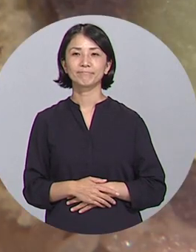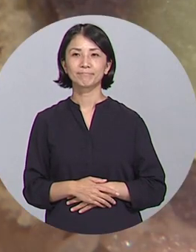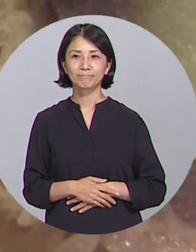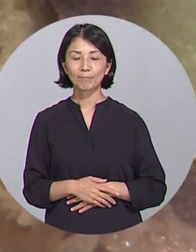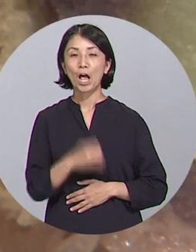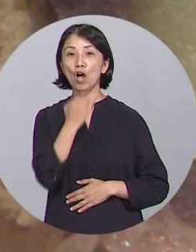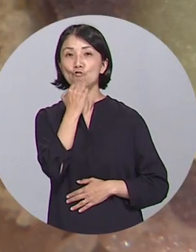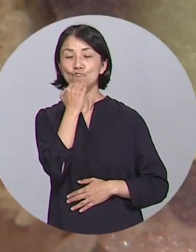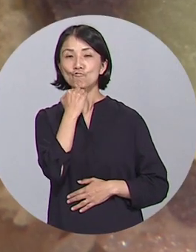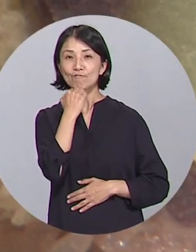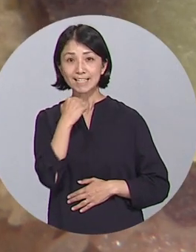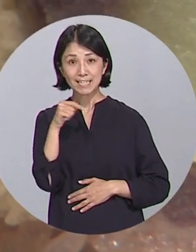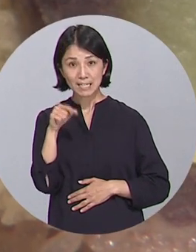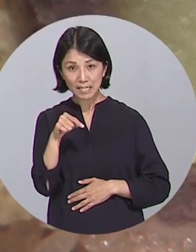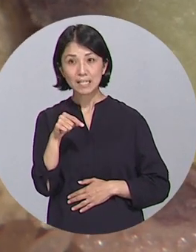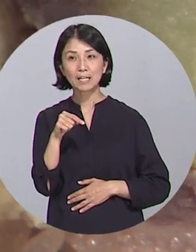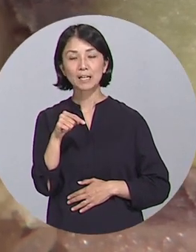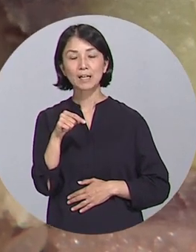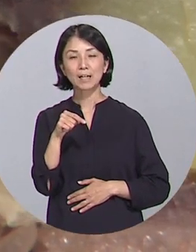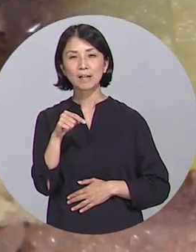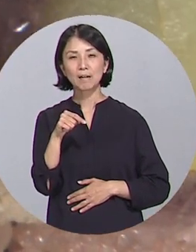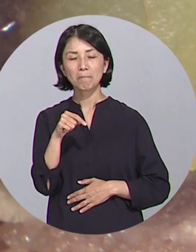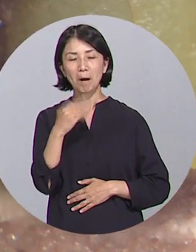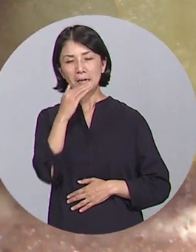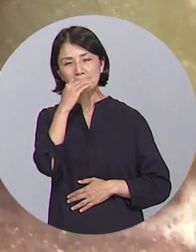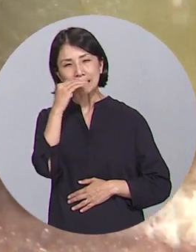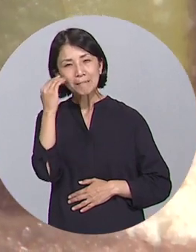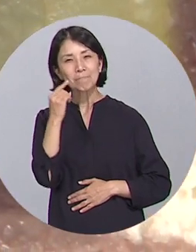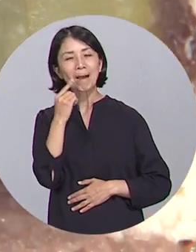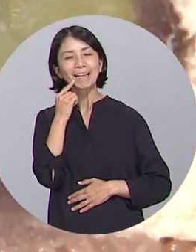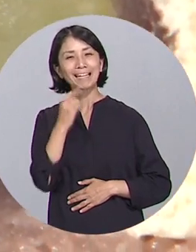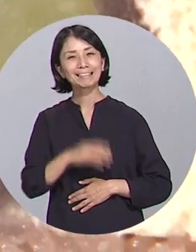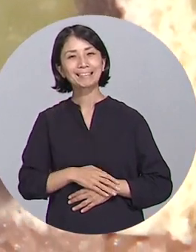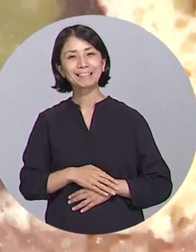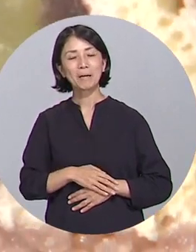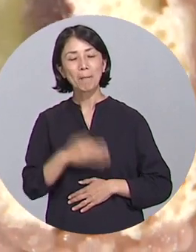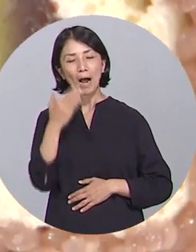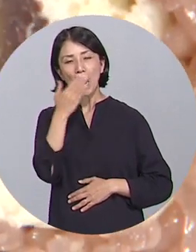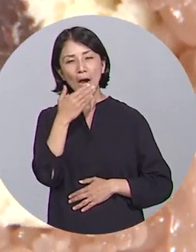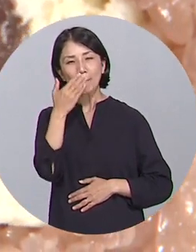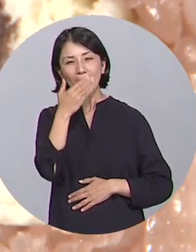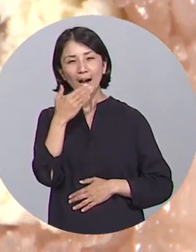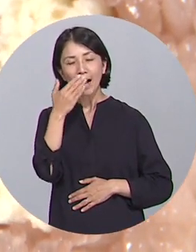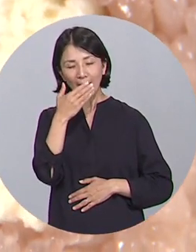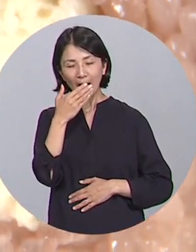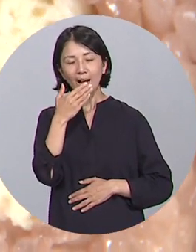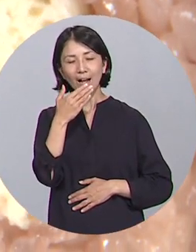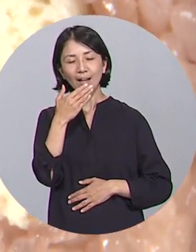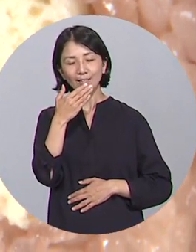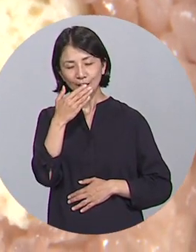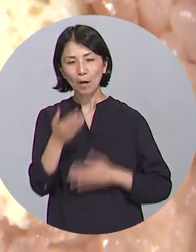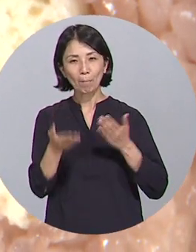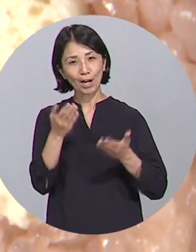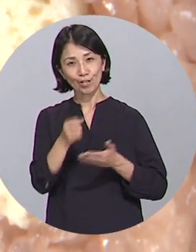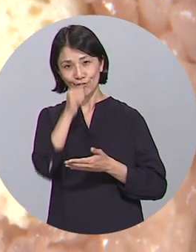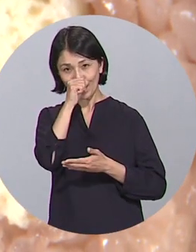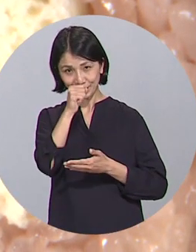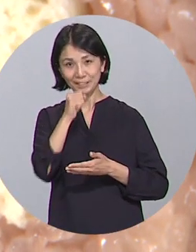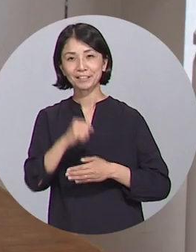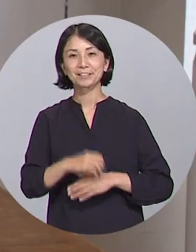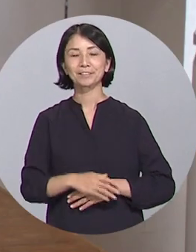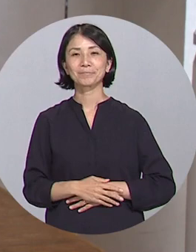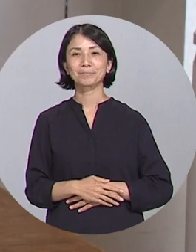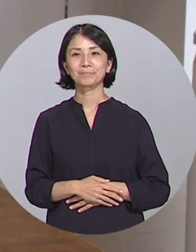栗が入ることでよりね、贅沢感も出るというか、なんだか甘さも含めて絶妙なバランスな感じがしました